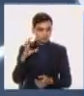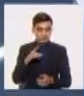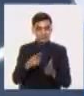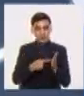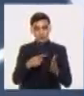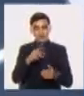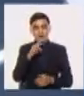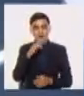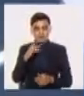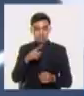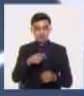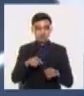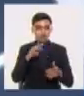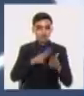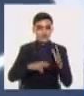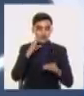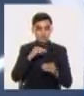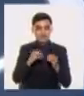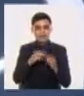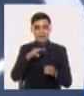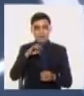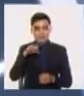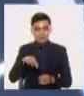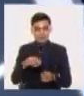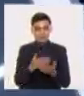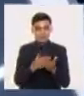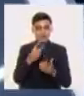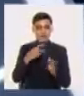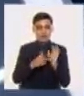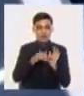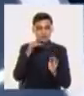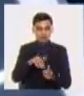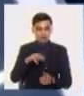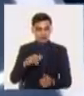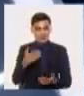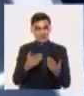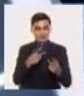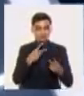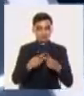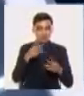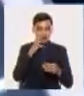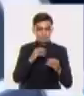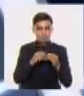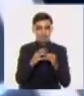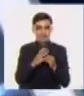требований карантина могут оштрафовать на 10 МРП. То есть на 28 тысяч тенге или даже арестовать на